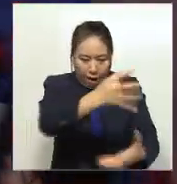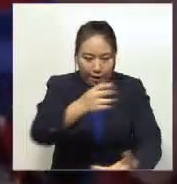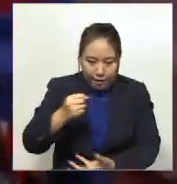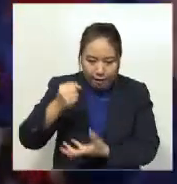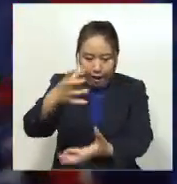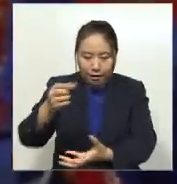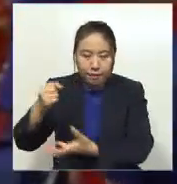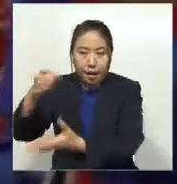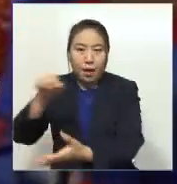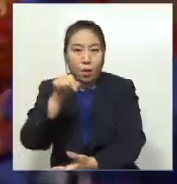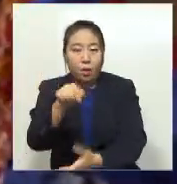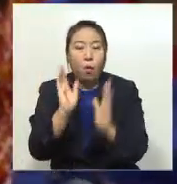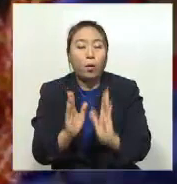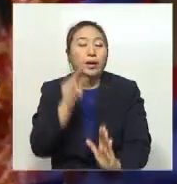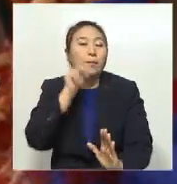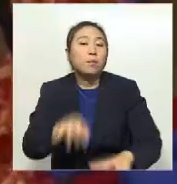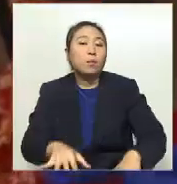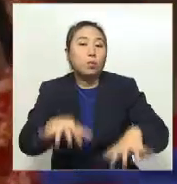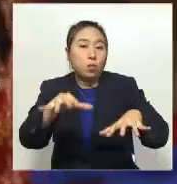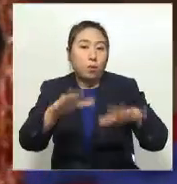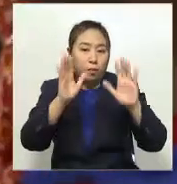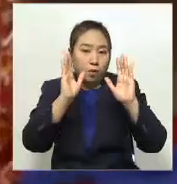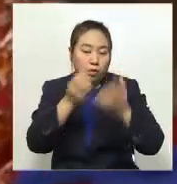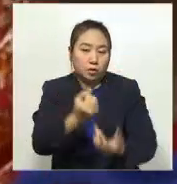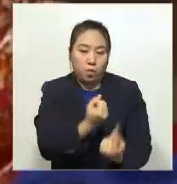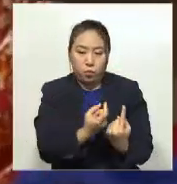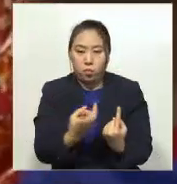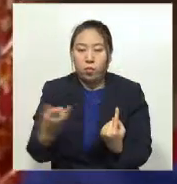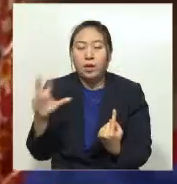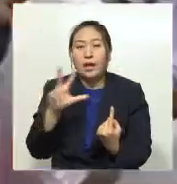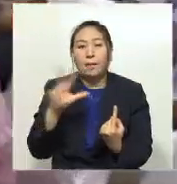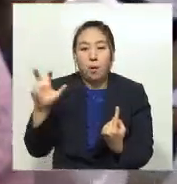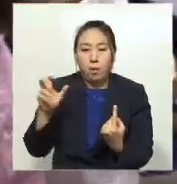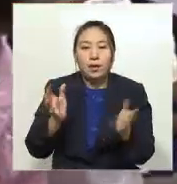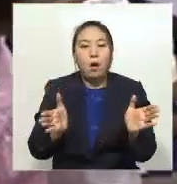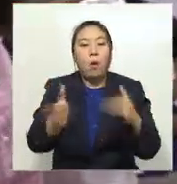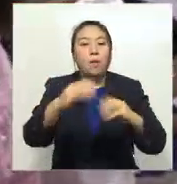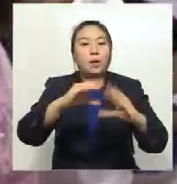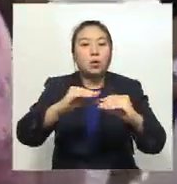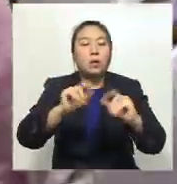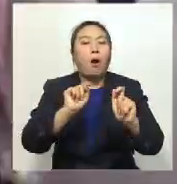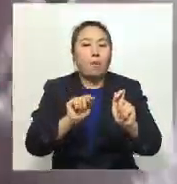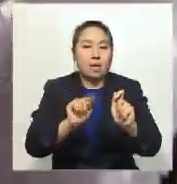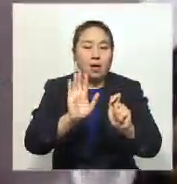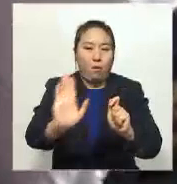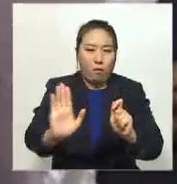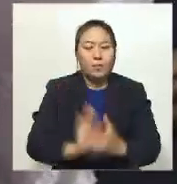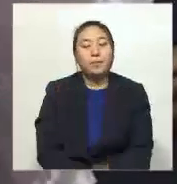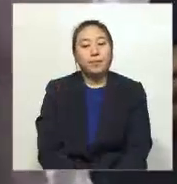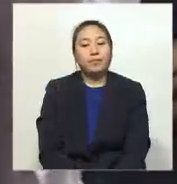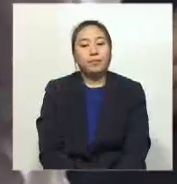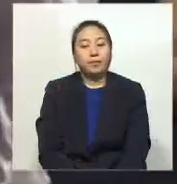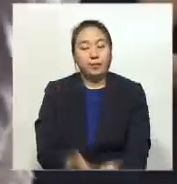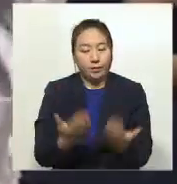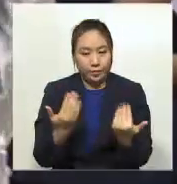ภัยในพื้นที่ของอำเภอโขงเจียมจำนวน300ชุดที่หอประชุมที่ว่าการอำเภอโขงเจียมในวันนี้ค่ะโดยโอกา